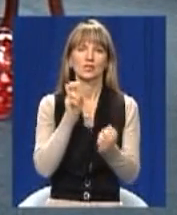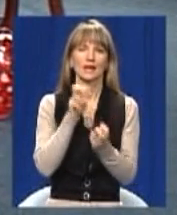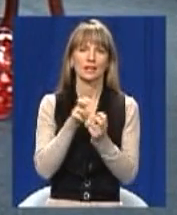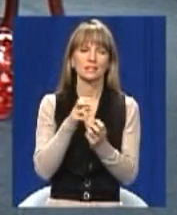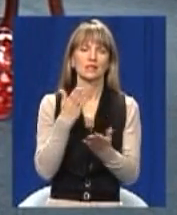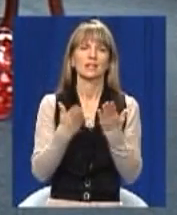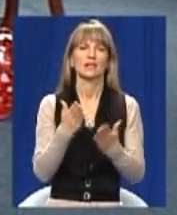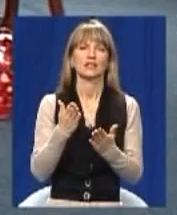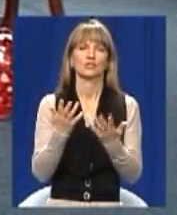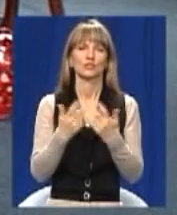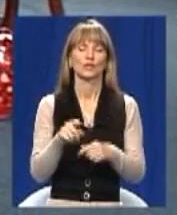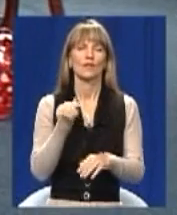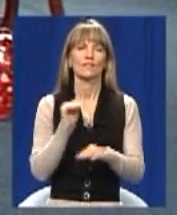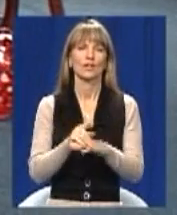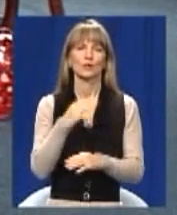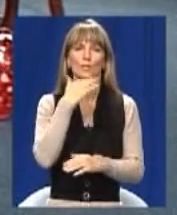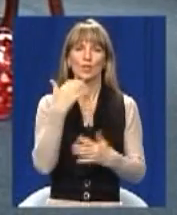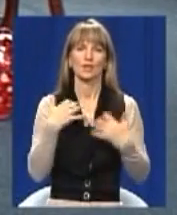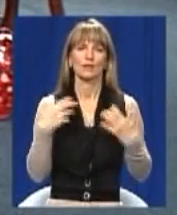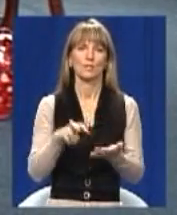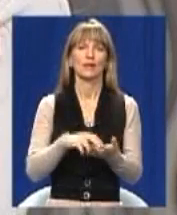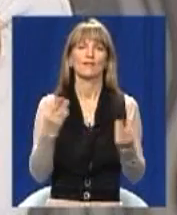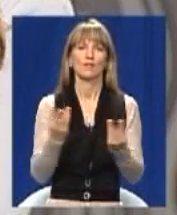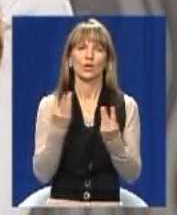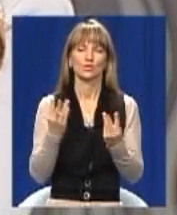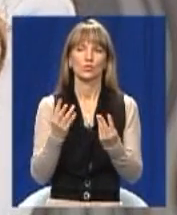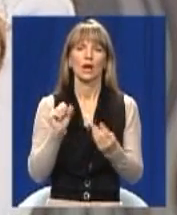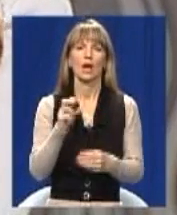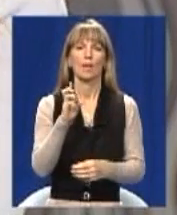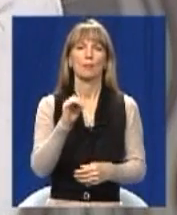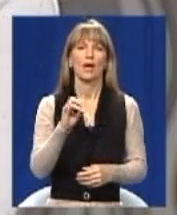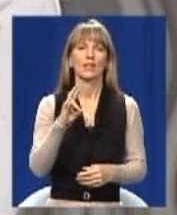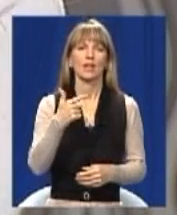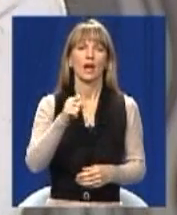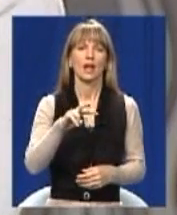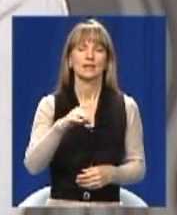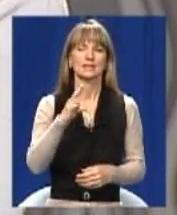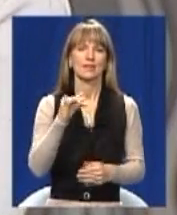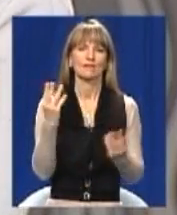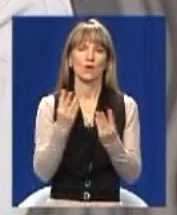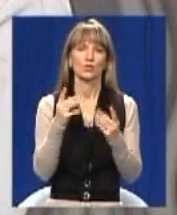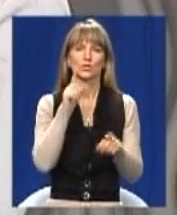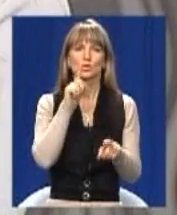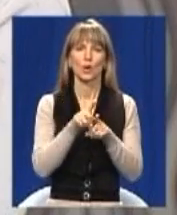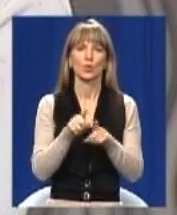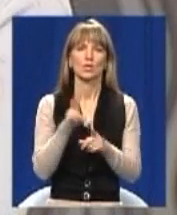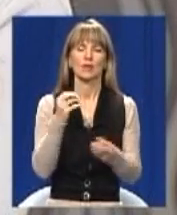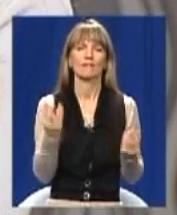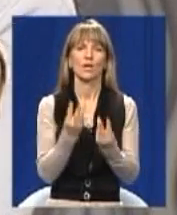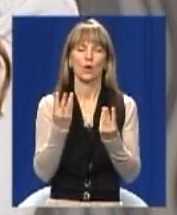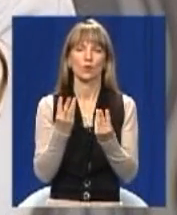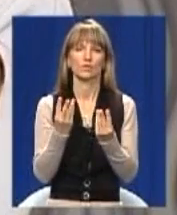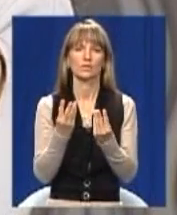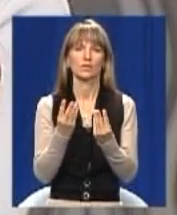і ще, якщо враховувати той факт, що дуже багато тварин бояться вогню, а бенгальські вогники, вони також якось, ну, як схожі трішки на вогонь,